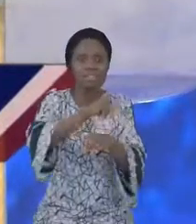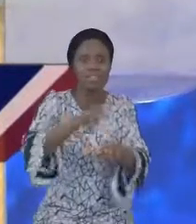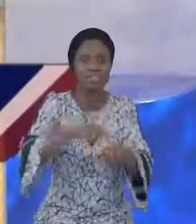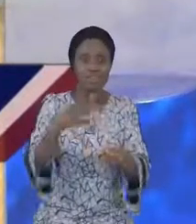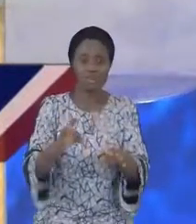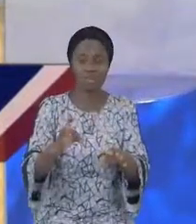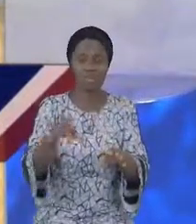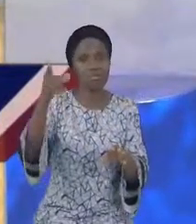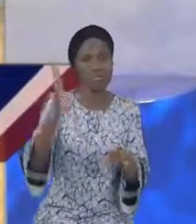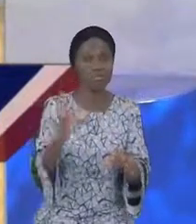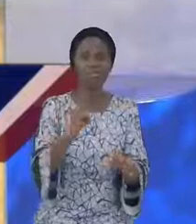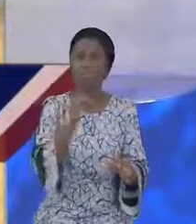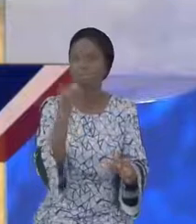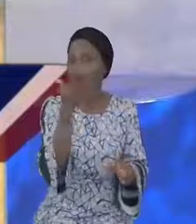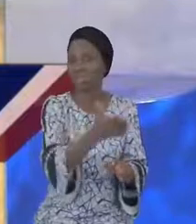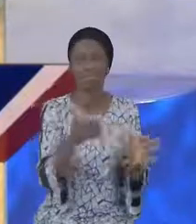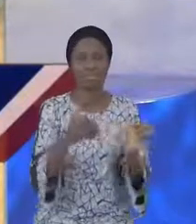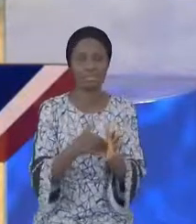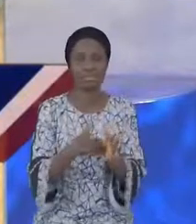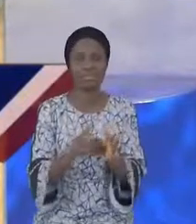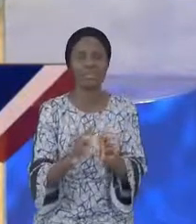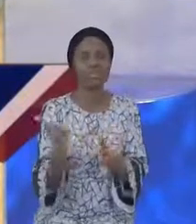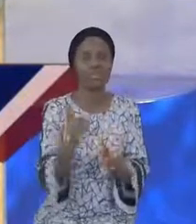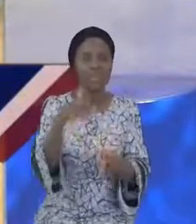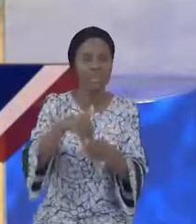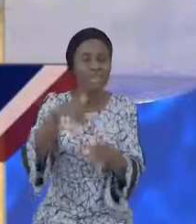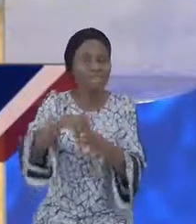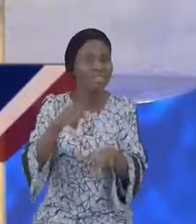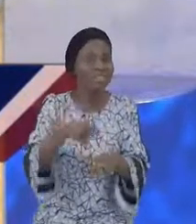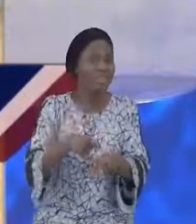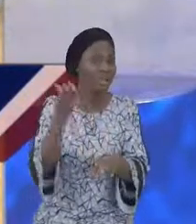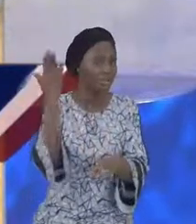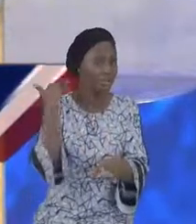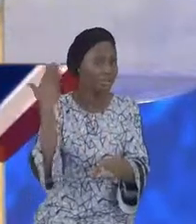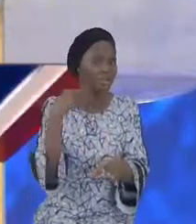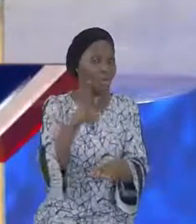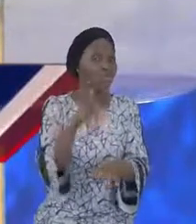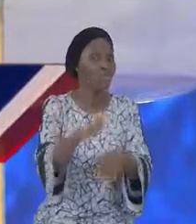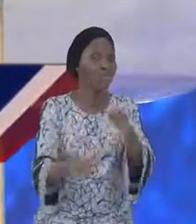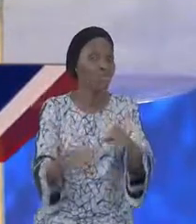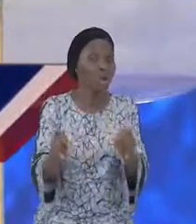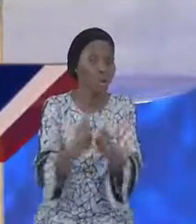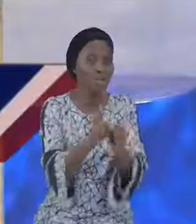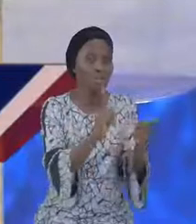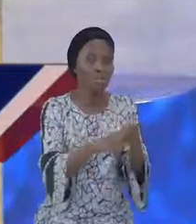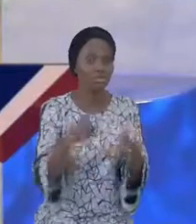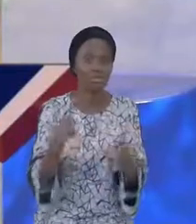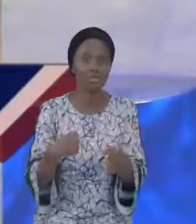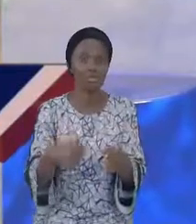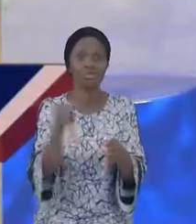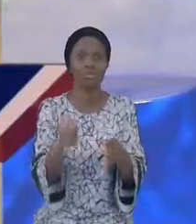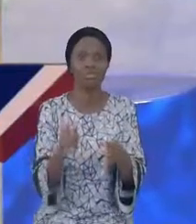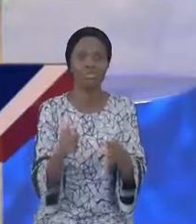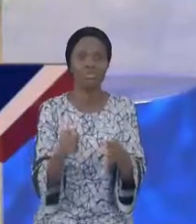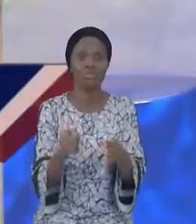mort par les offenses. La nature de Dieu n'était pas là. Dans lesquels vous marchiez autrefois selon le train de ce